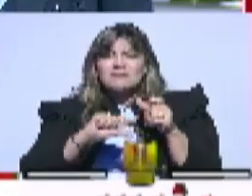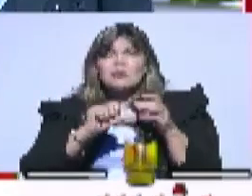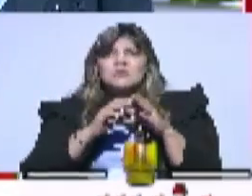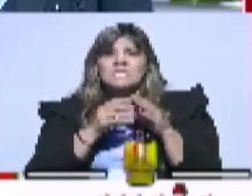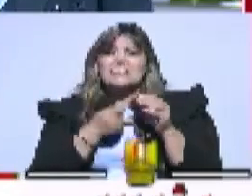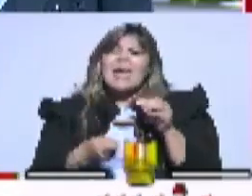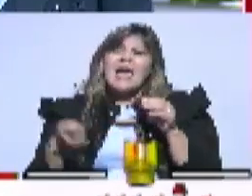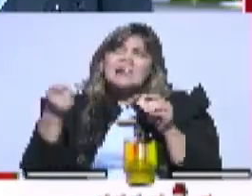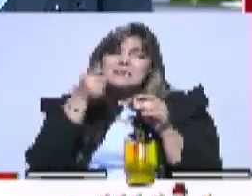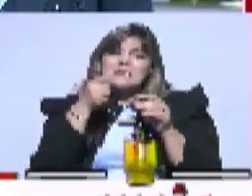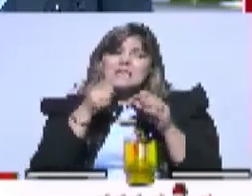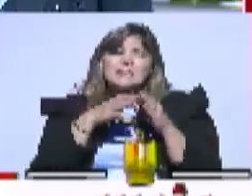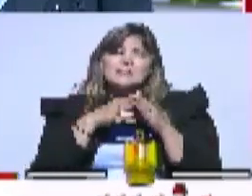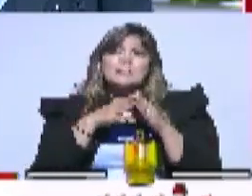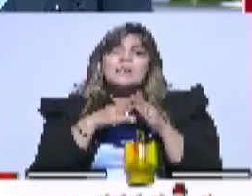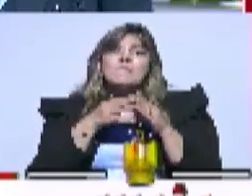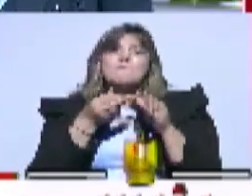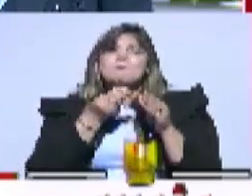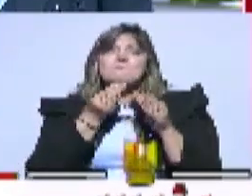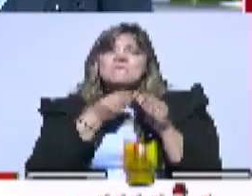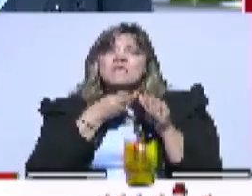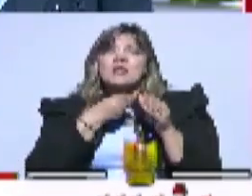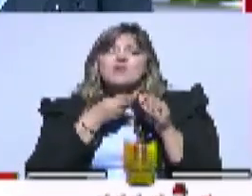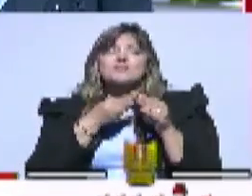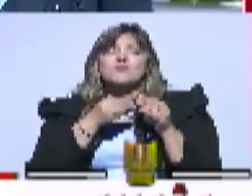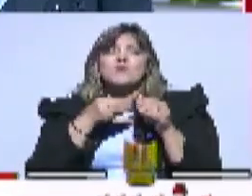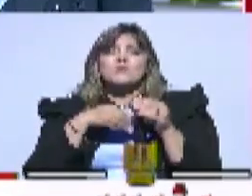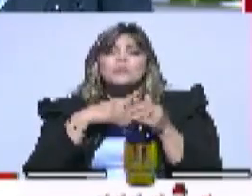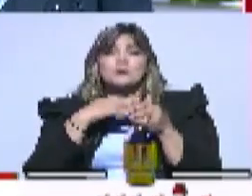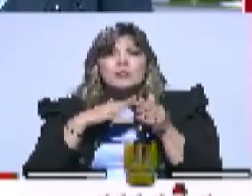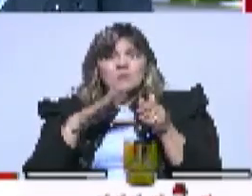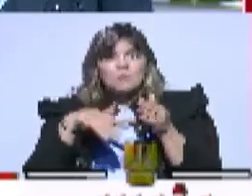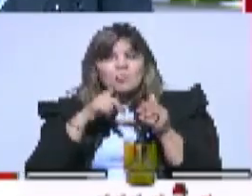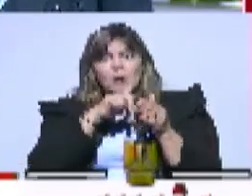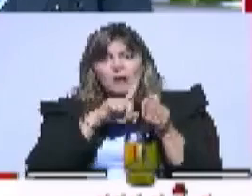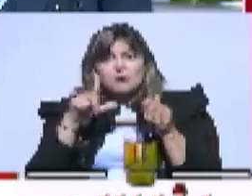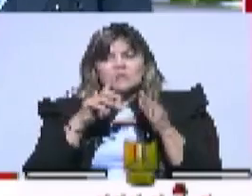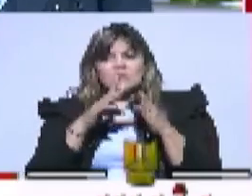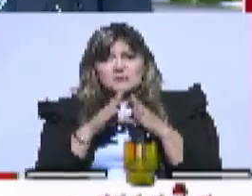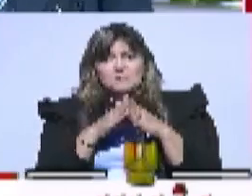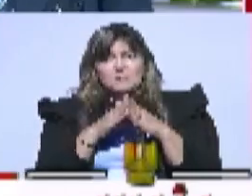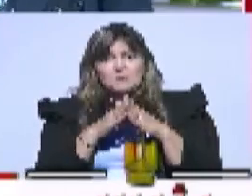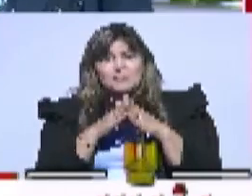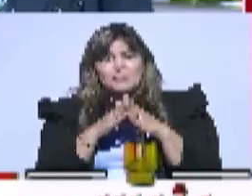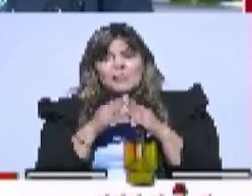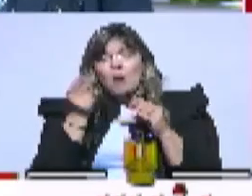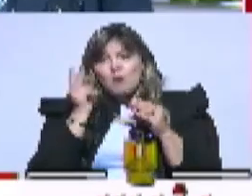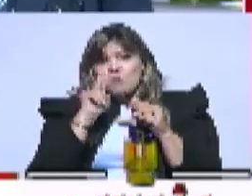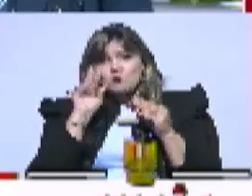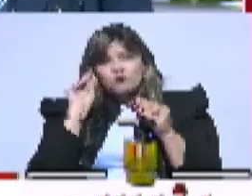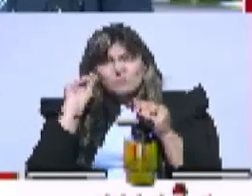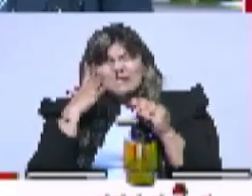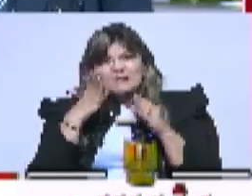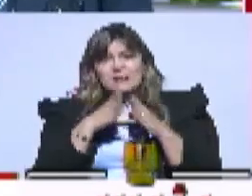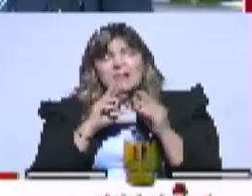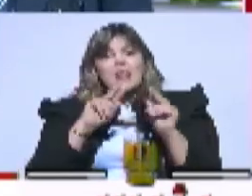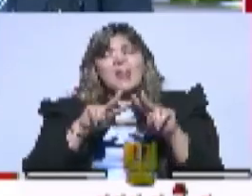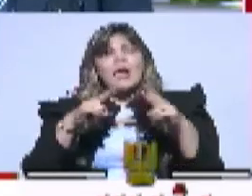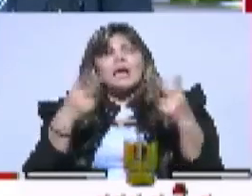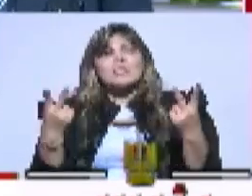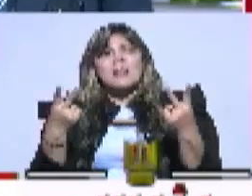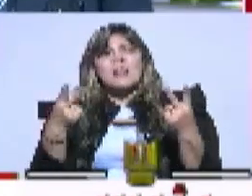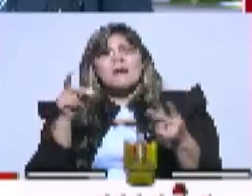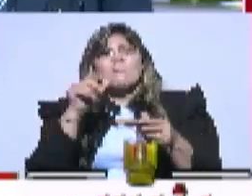أزيد من عدد الأصوات المرشح رئاسي كان أمام السيد رئيس. بتشوف إزاي الاختلاف ما